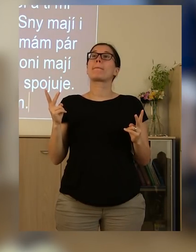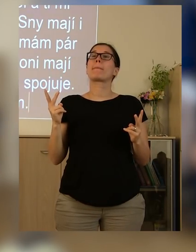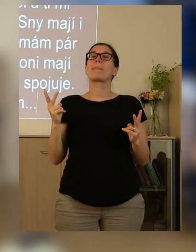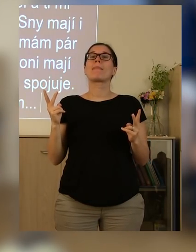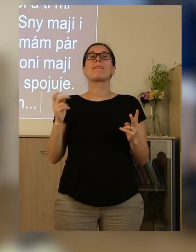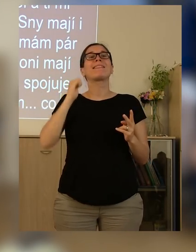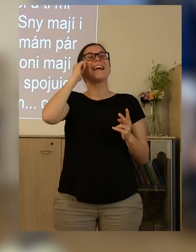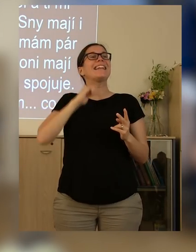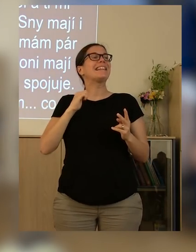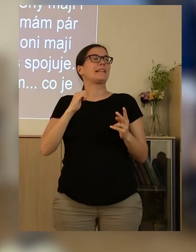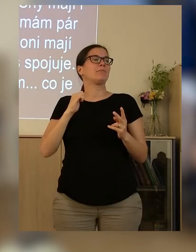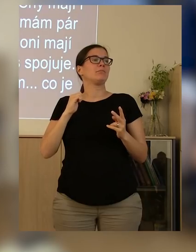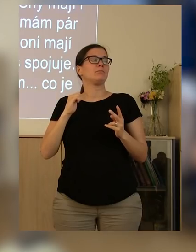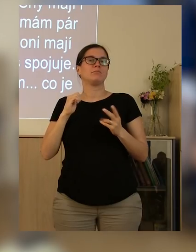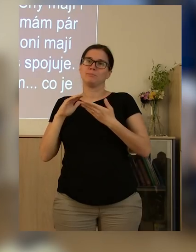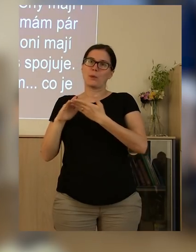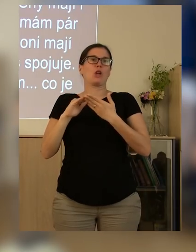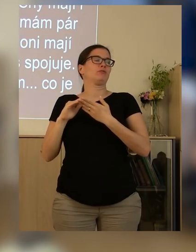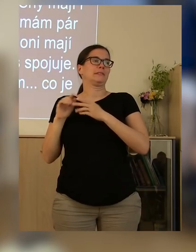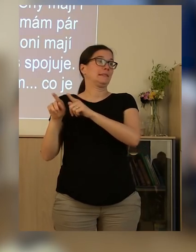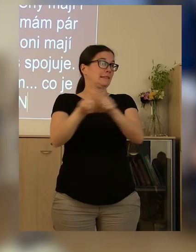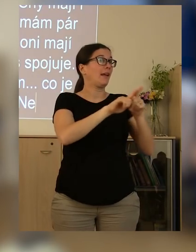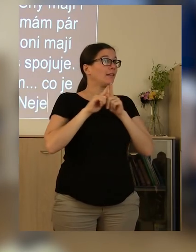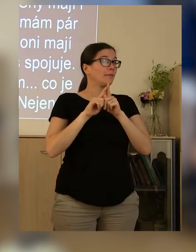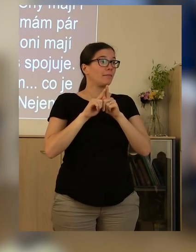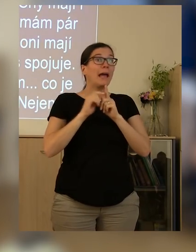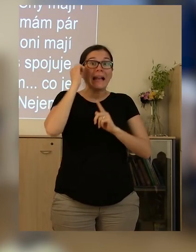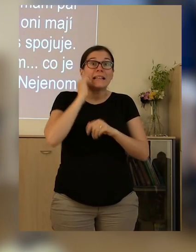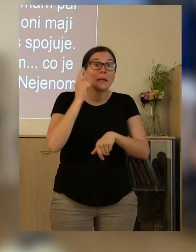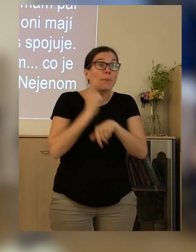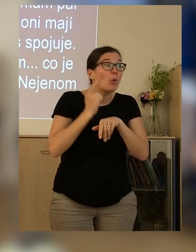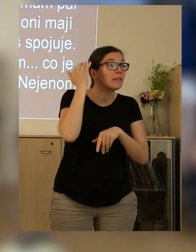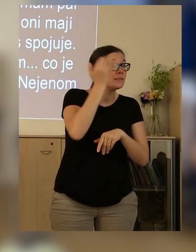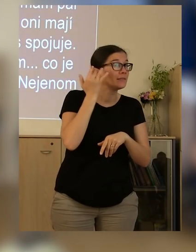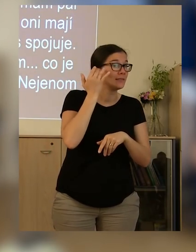co je společné, co je lidské. Nejenom lidské, sny mají i